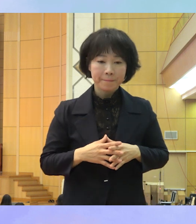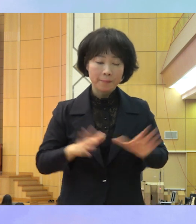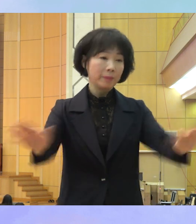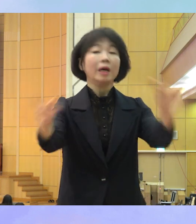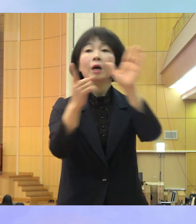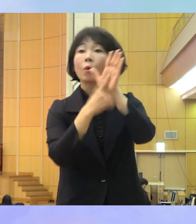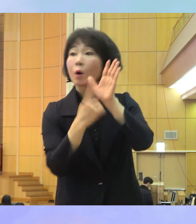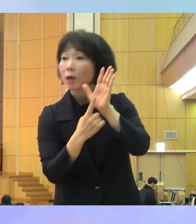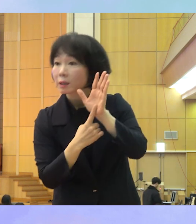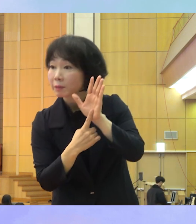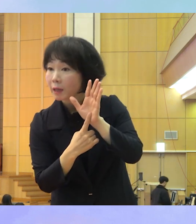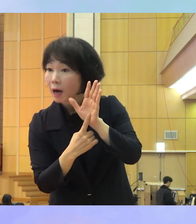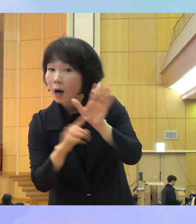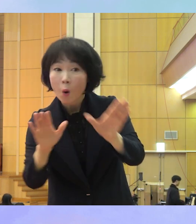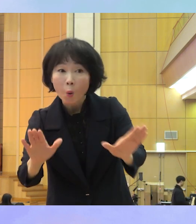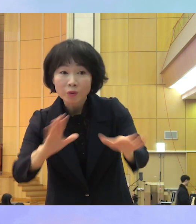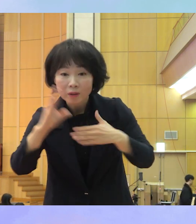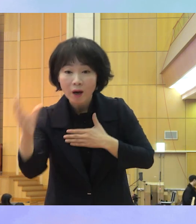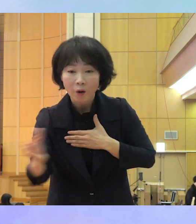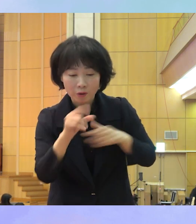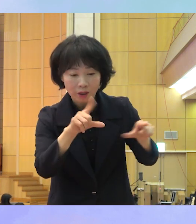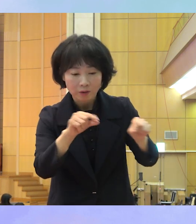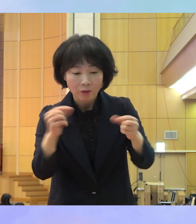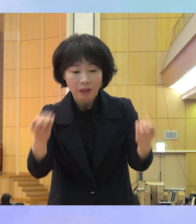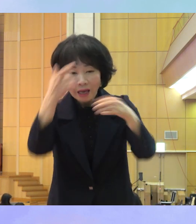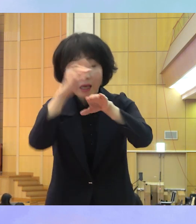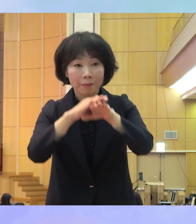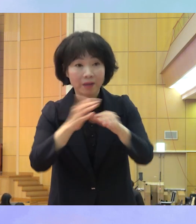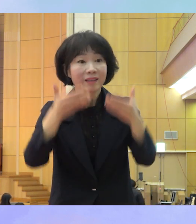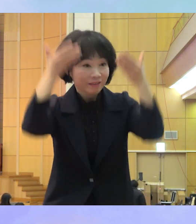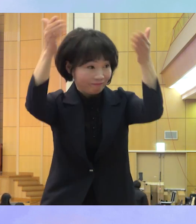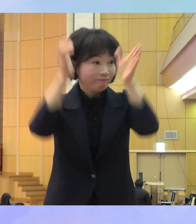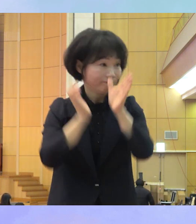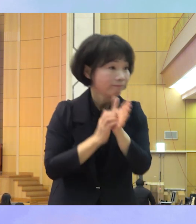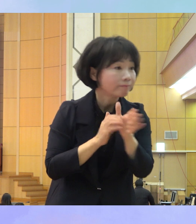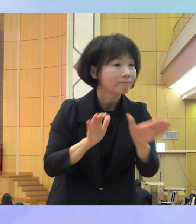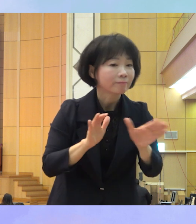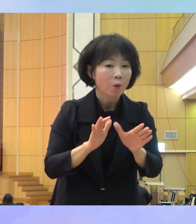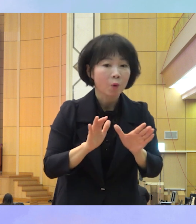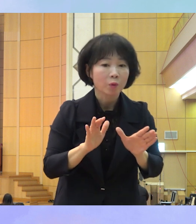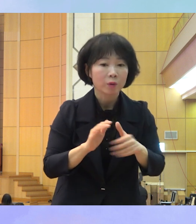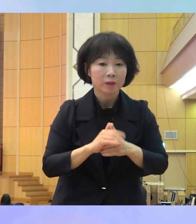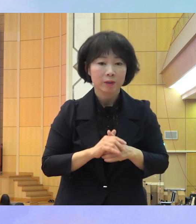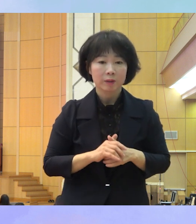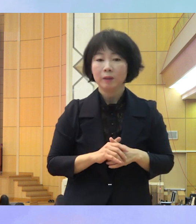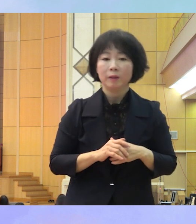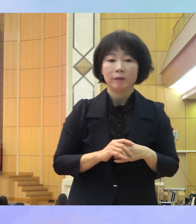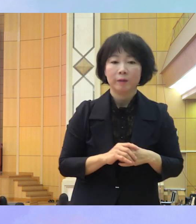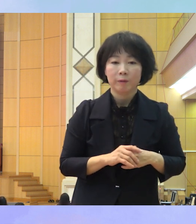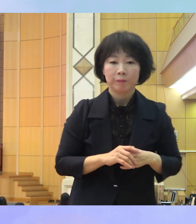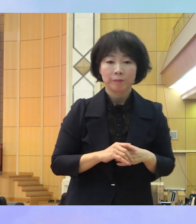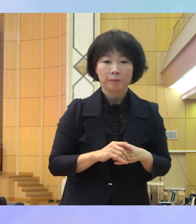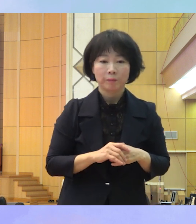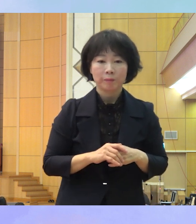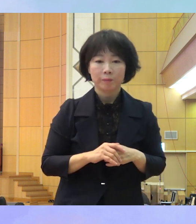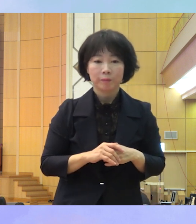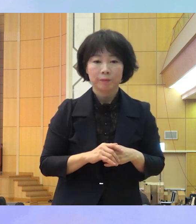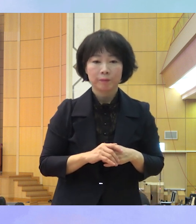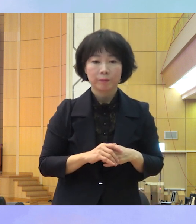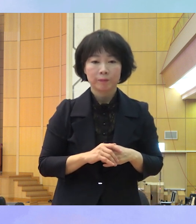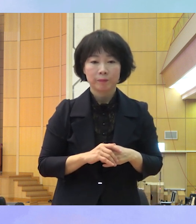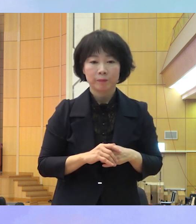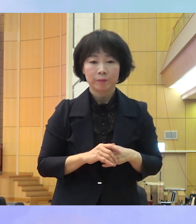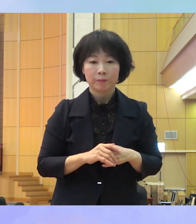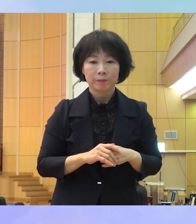네, 광고 말씀드리겠습니다. 오늘은 성찬식 예배로 드렸습니다. 이번 주 수요일